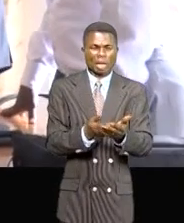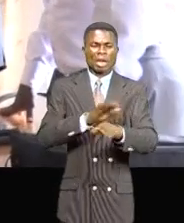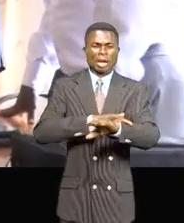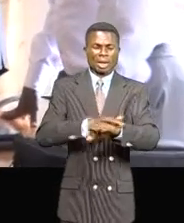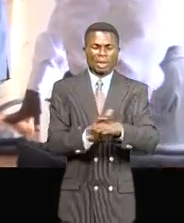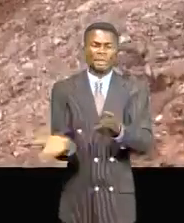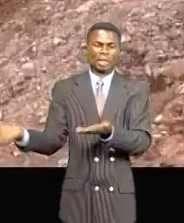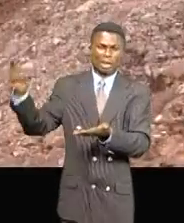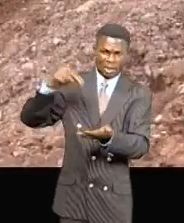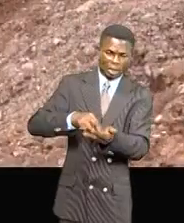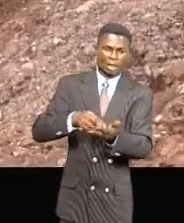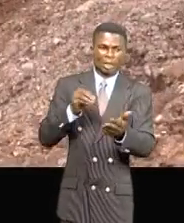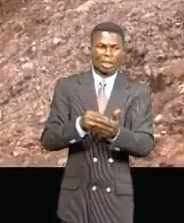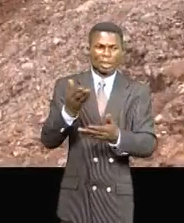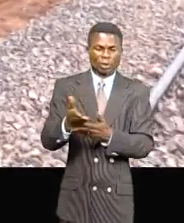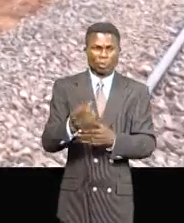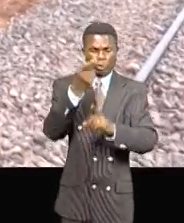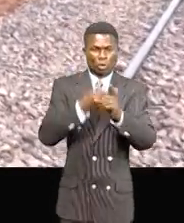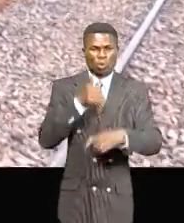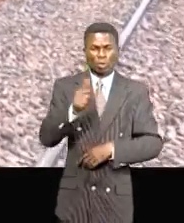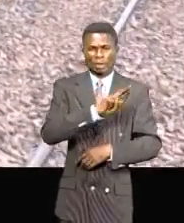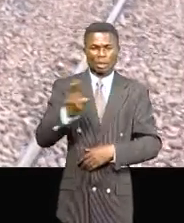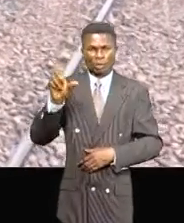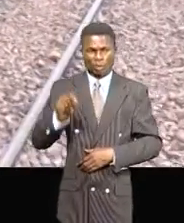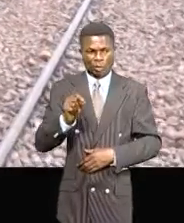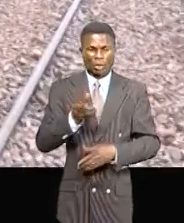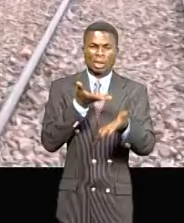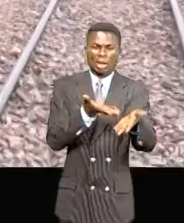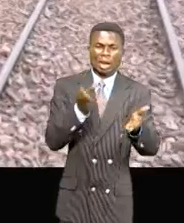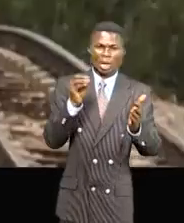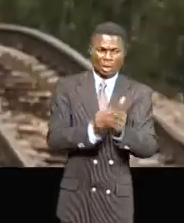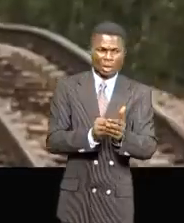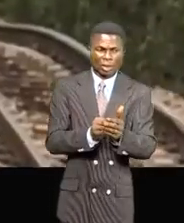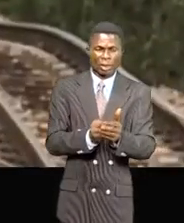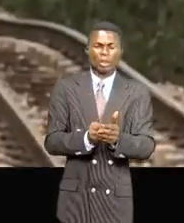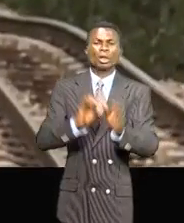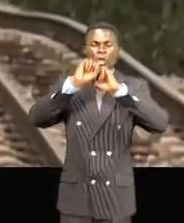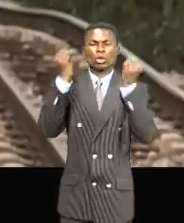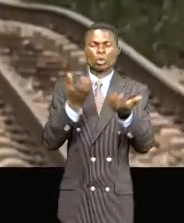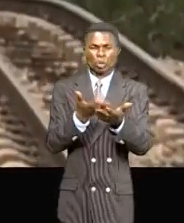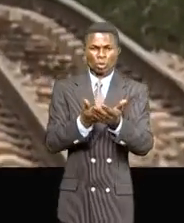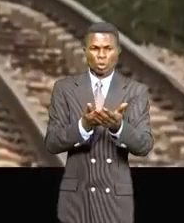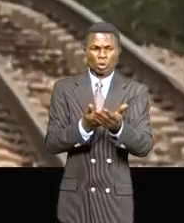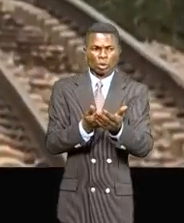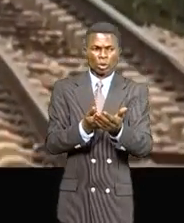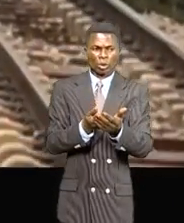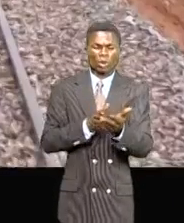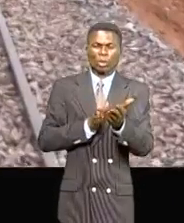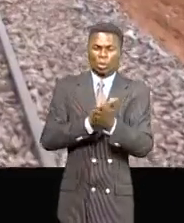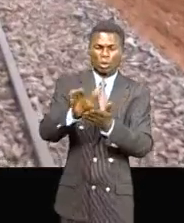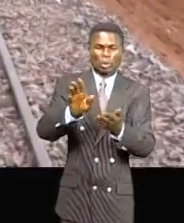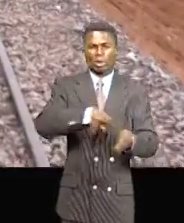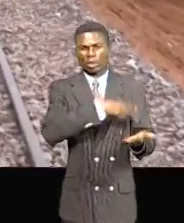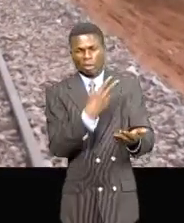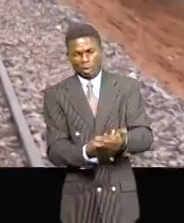rappel, TFM a au mois de janvier 2020 assisté une fois de plus la SNCC qui a connu un affaissement de voies ferrées sur